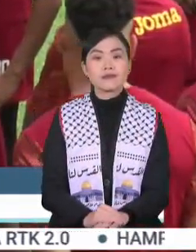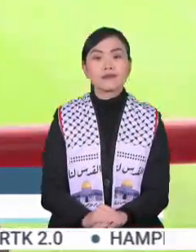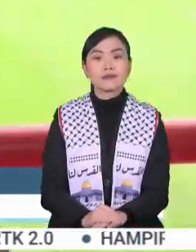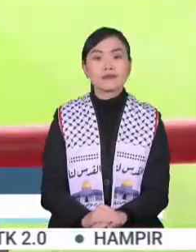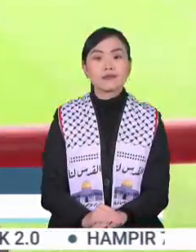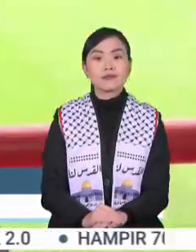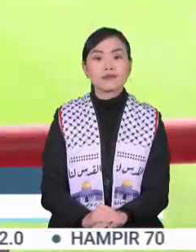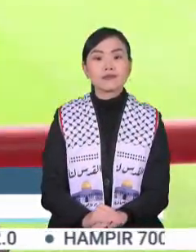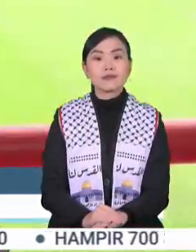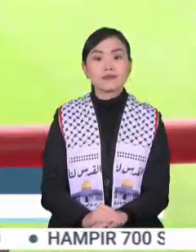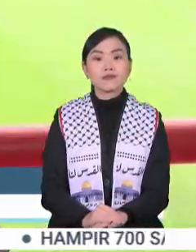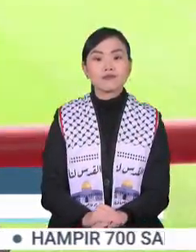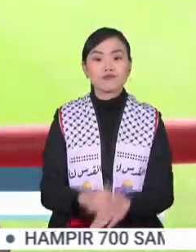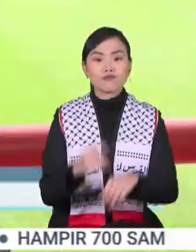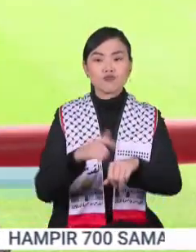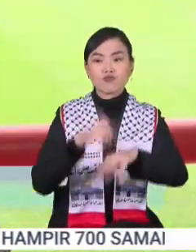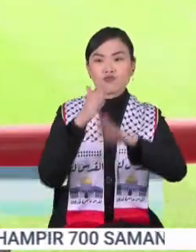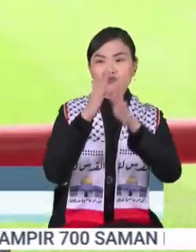terbaik